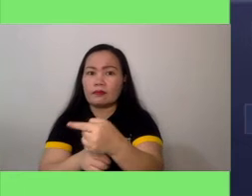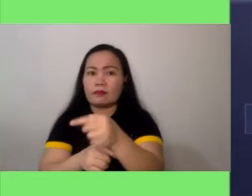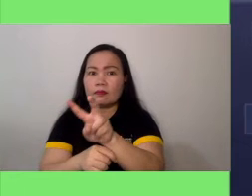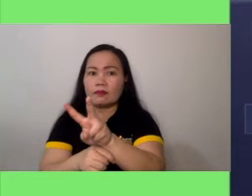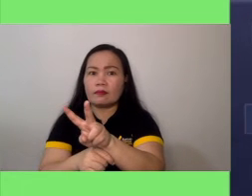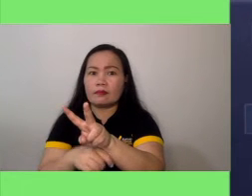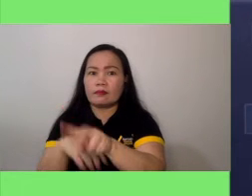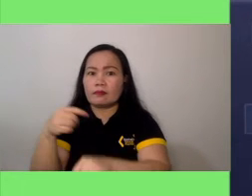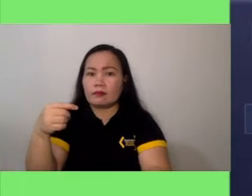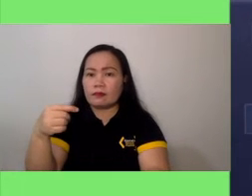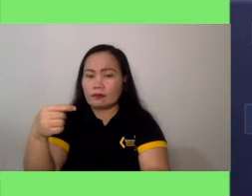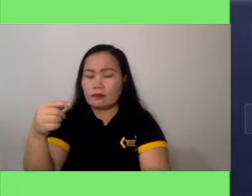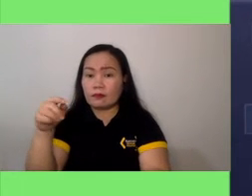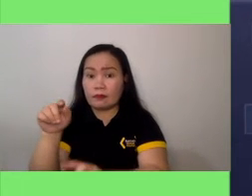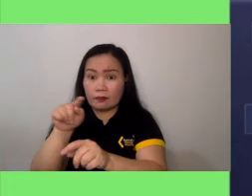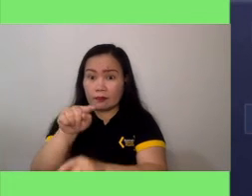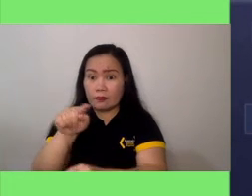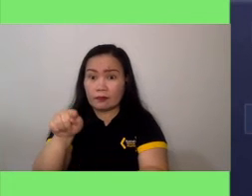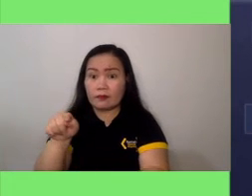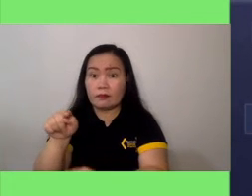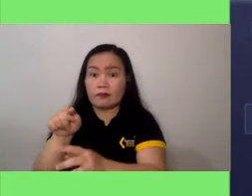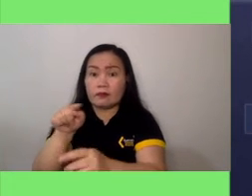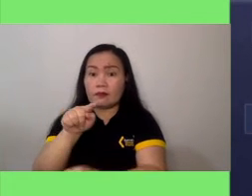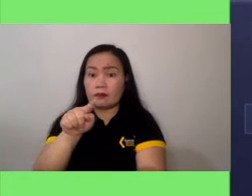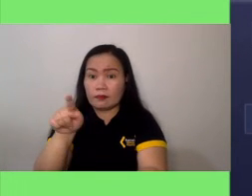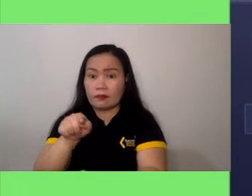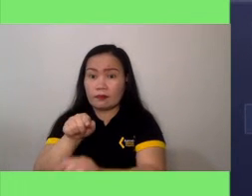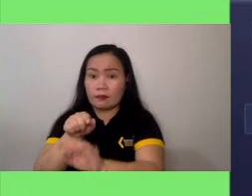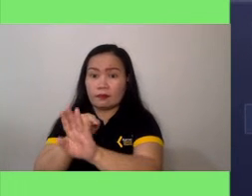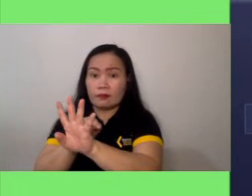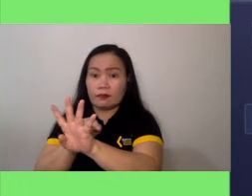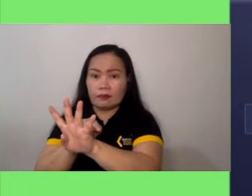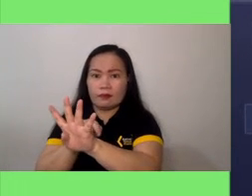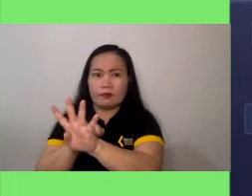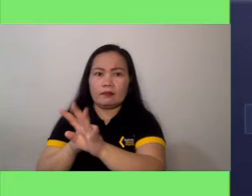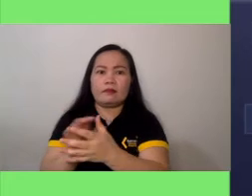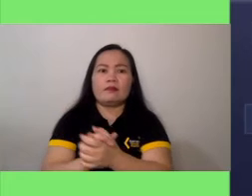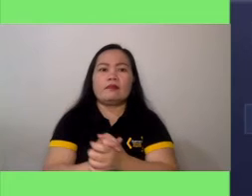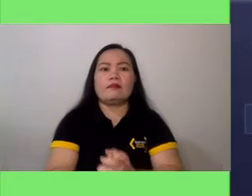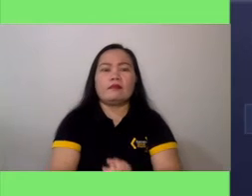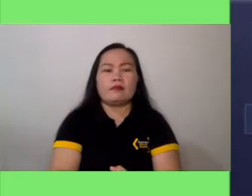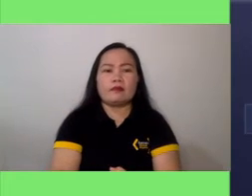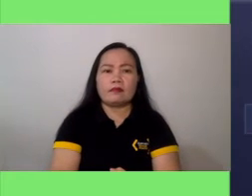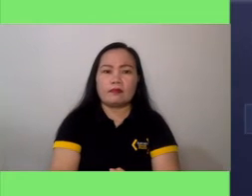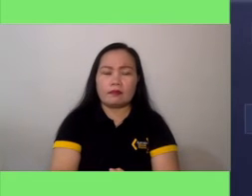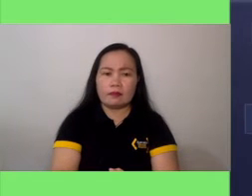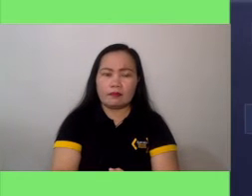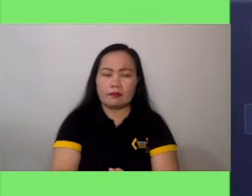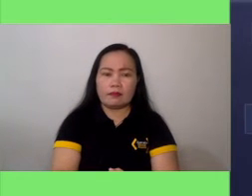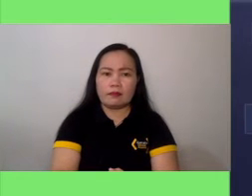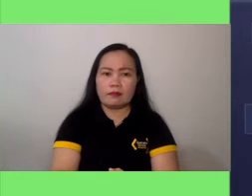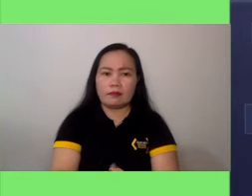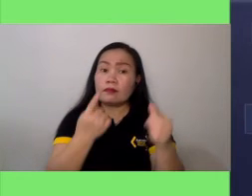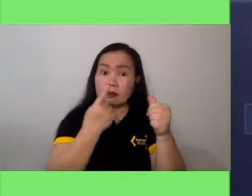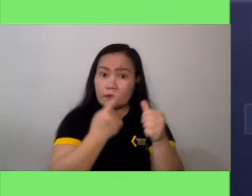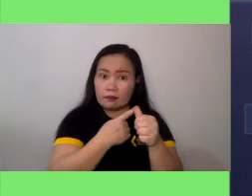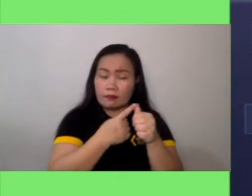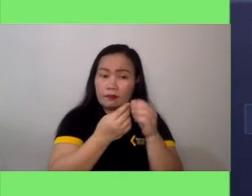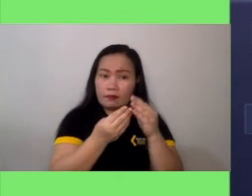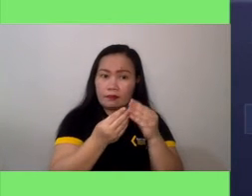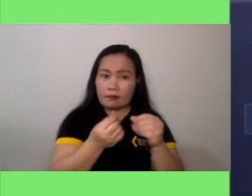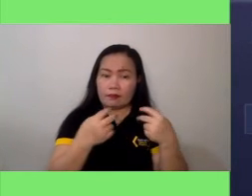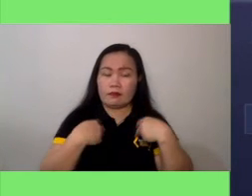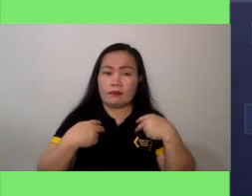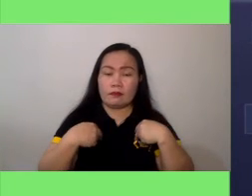and then ang y mo ay negative 2, ang z mo ay 4. So, minus ha, take note. And then, so, ito na naman tayo.